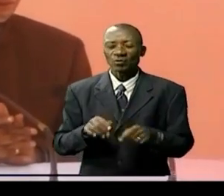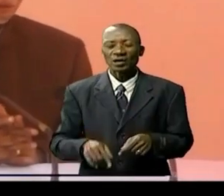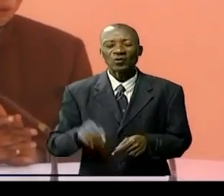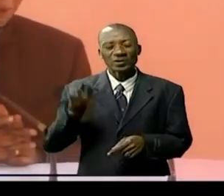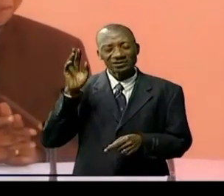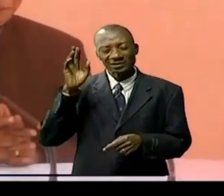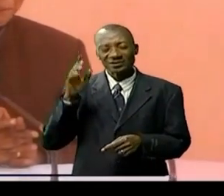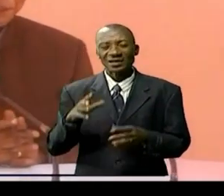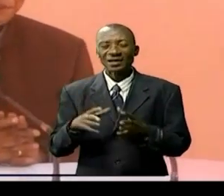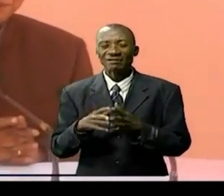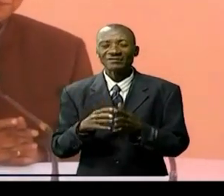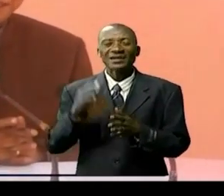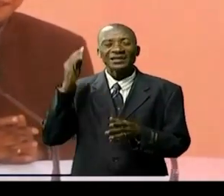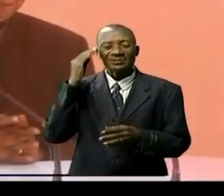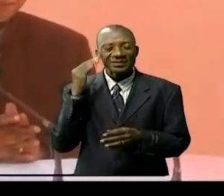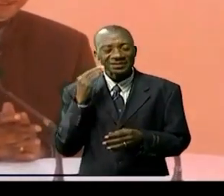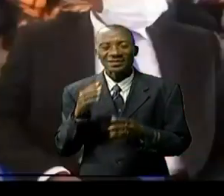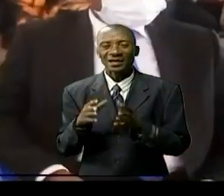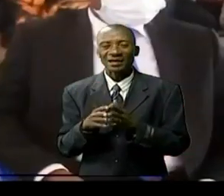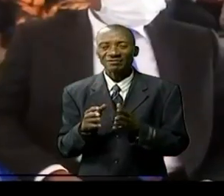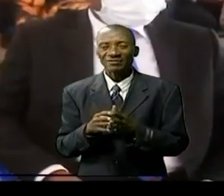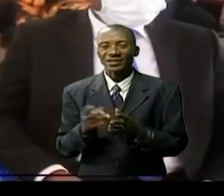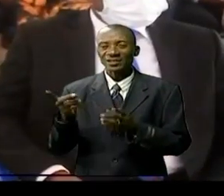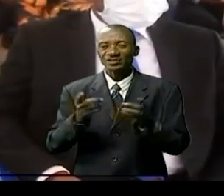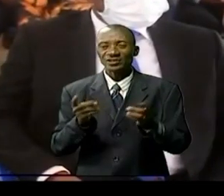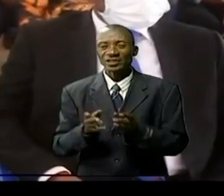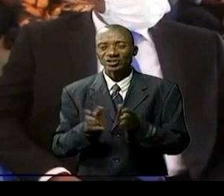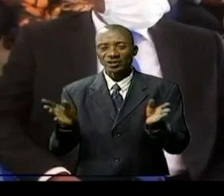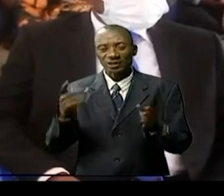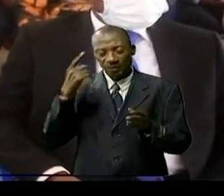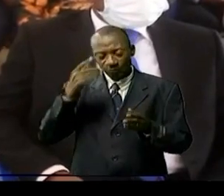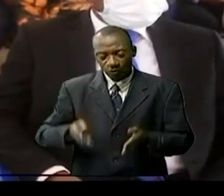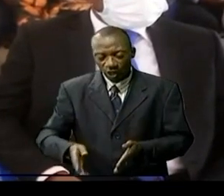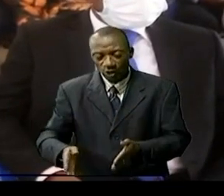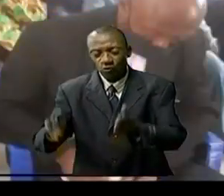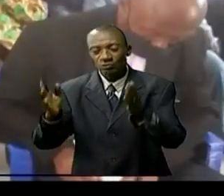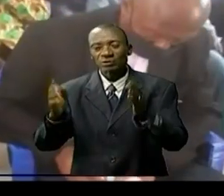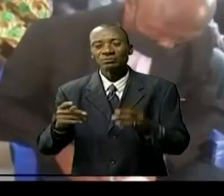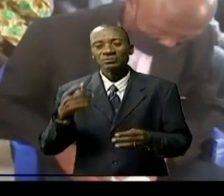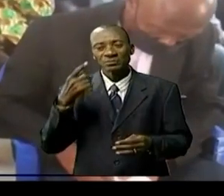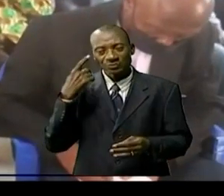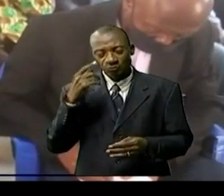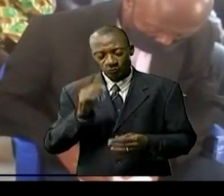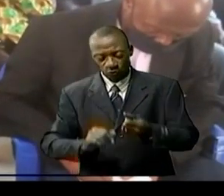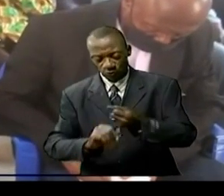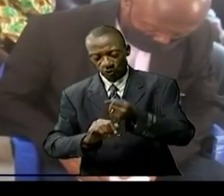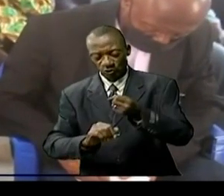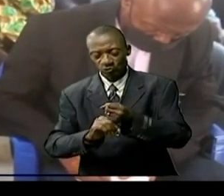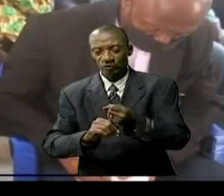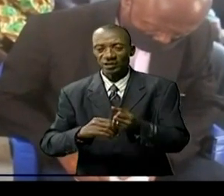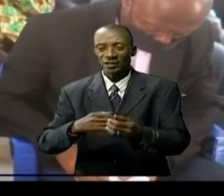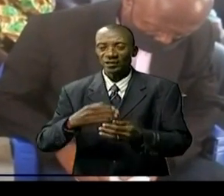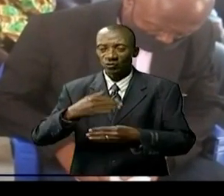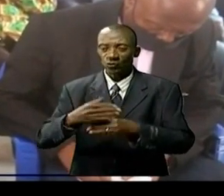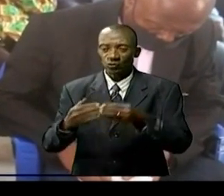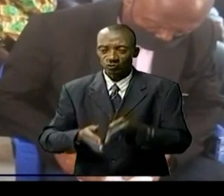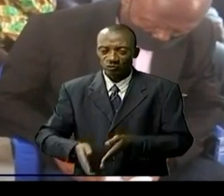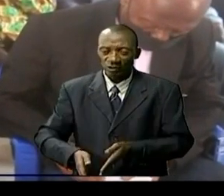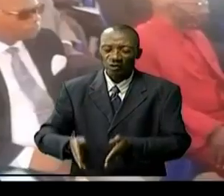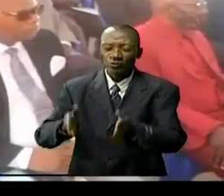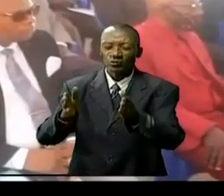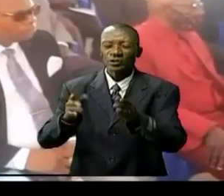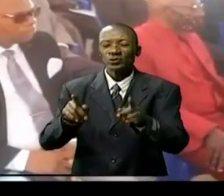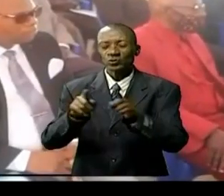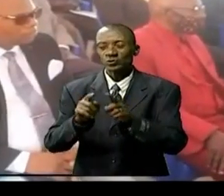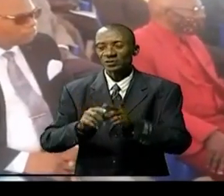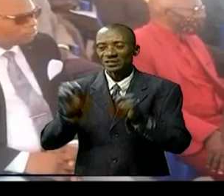père les dg de l'obvd est celui de l'office de route pour appuyer la réhabilitation et construction des routes et renforcer la lutte antiérosive un